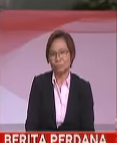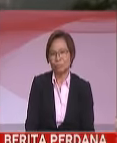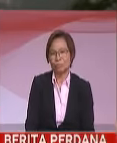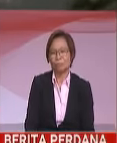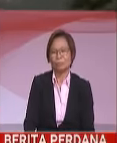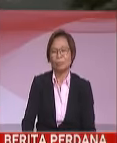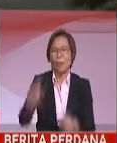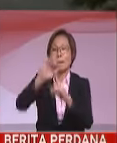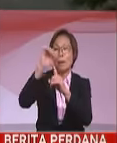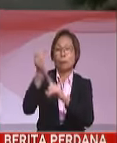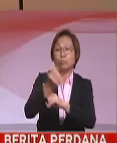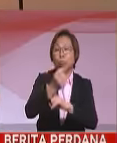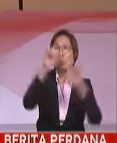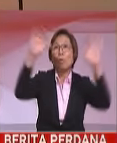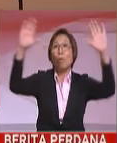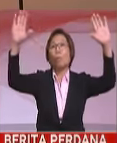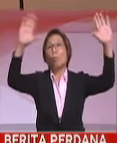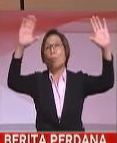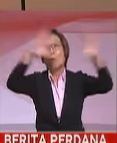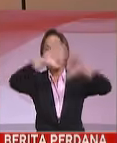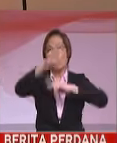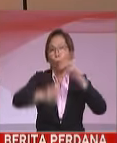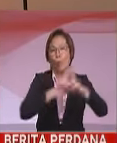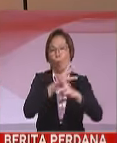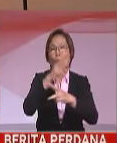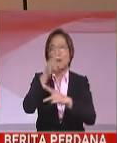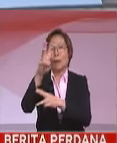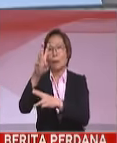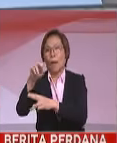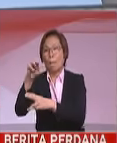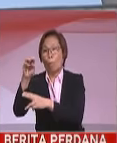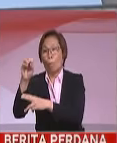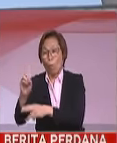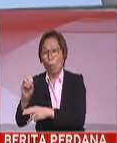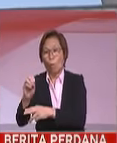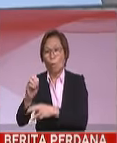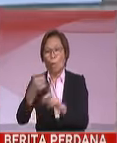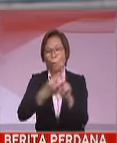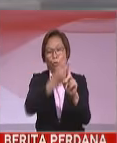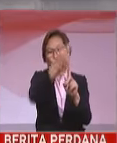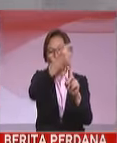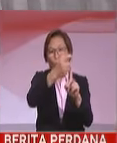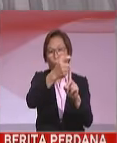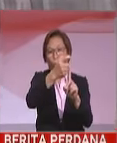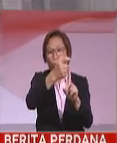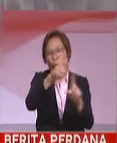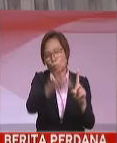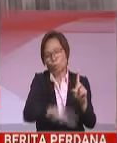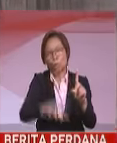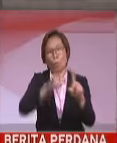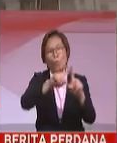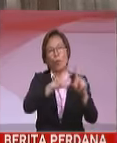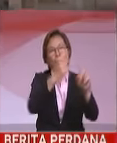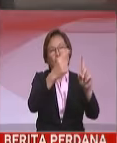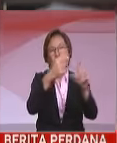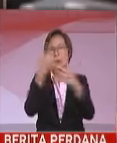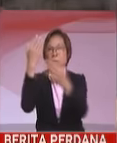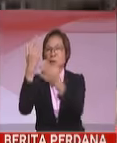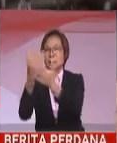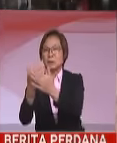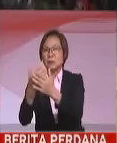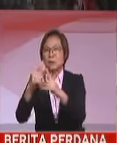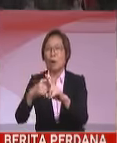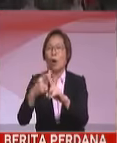Pertubuhan Meteorologi Dunia WMO melaporkan suhu purata global Januari hingga Oktober 2020 adalah